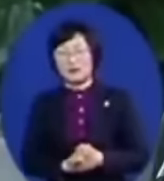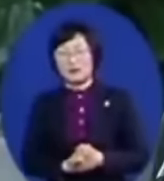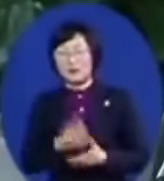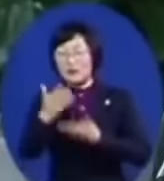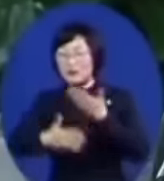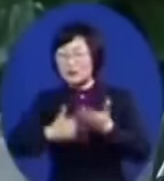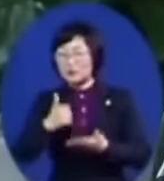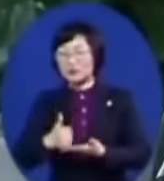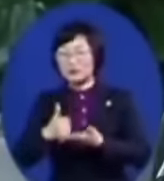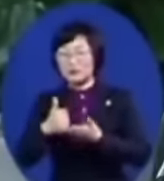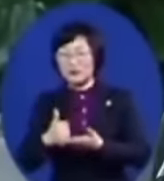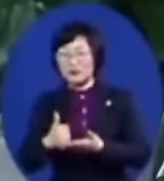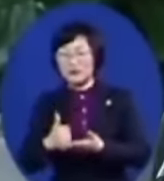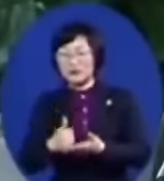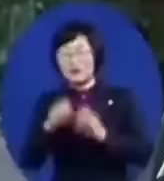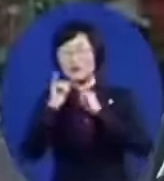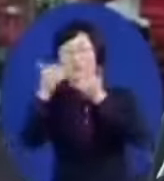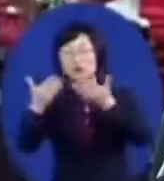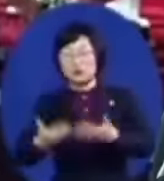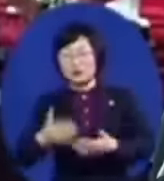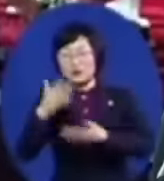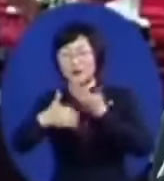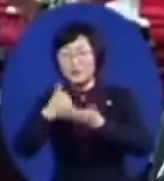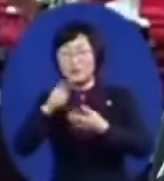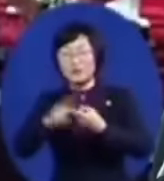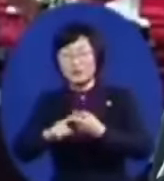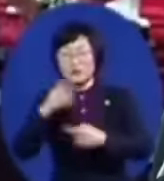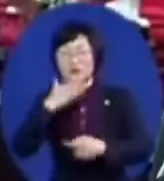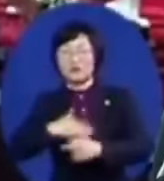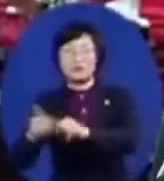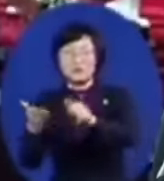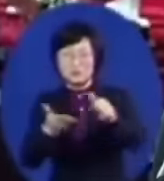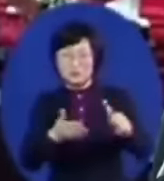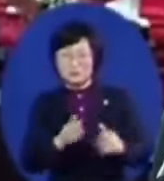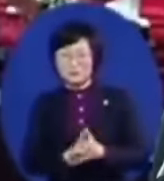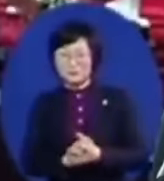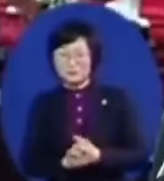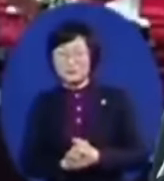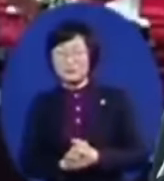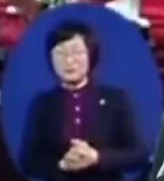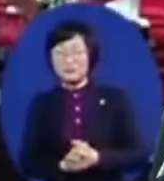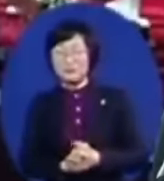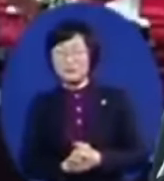하나님은 상 주시는 하나님인 것을 우리가 자랑해야 되는 것입니다.